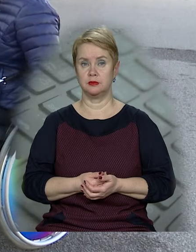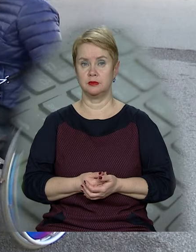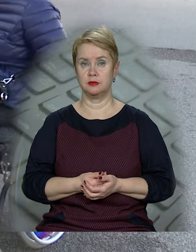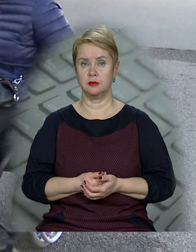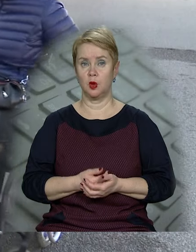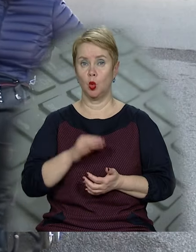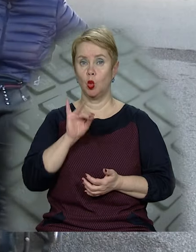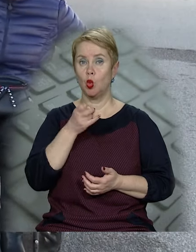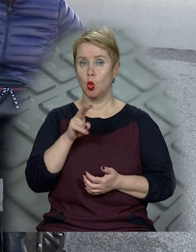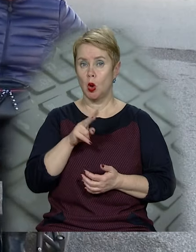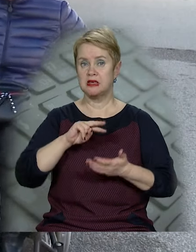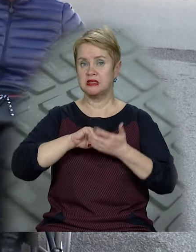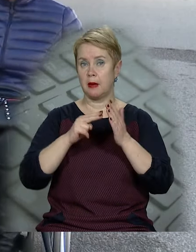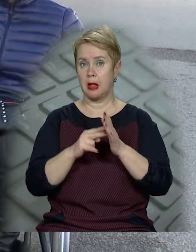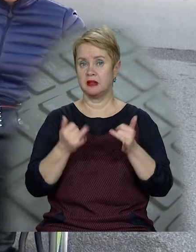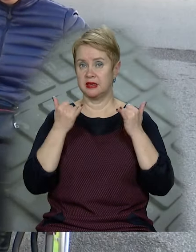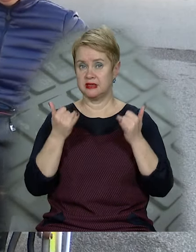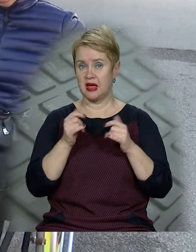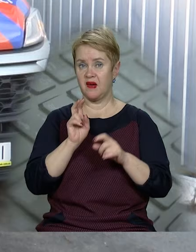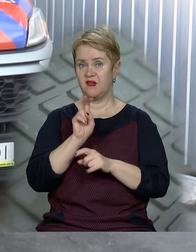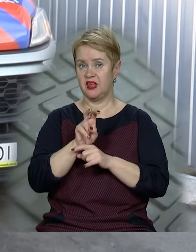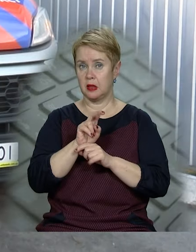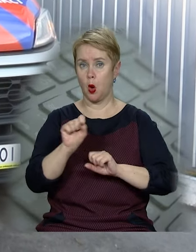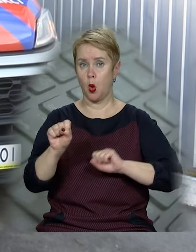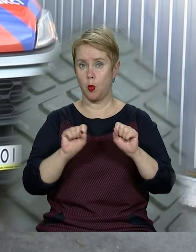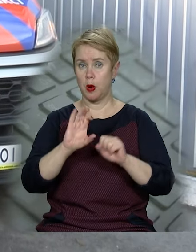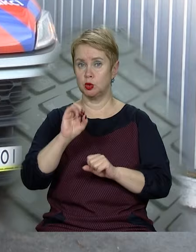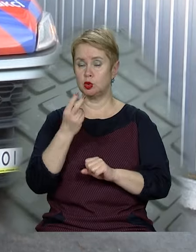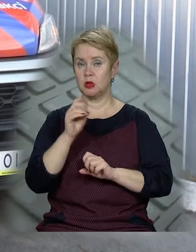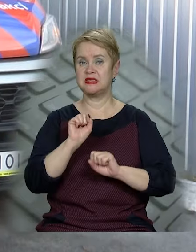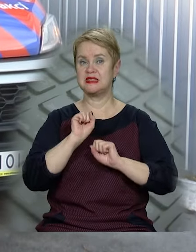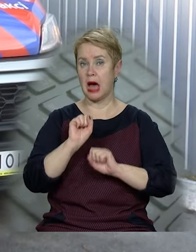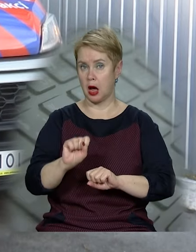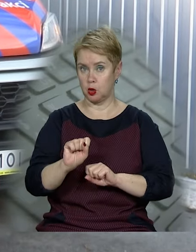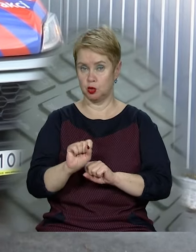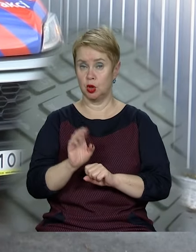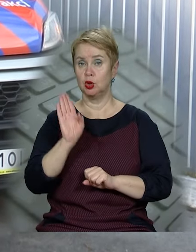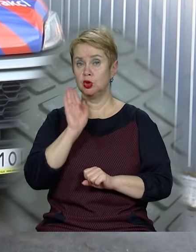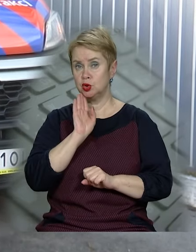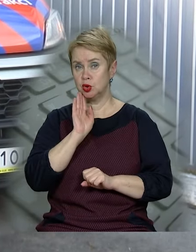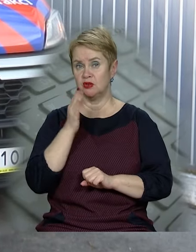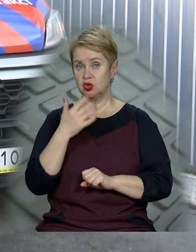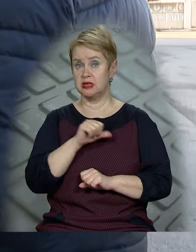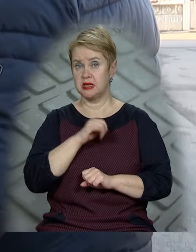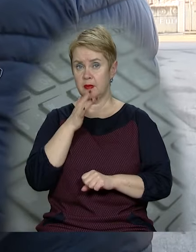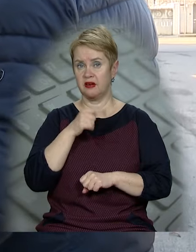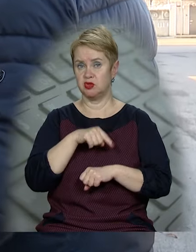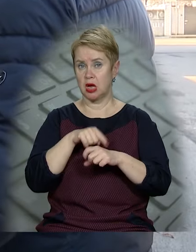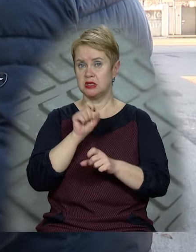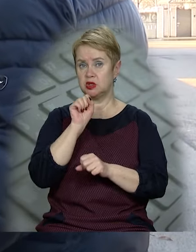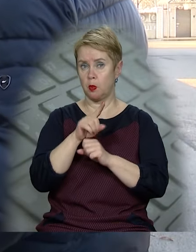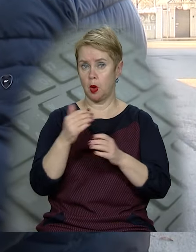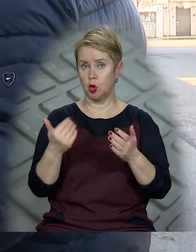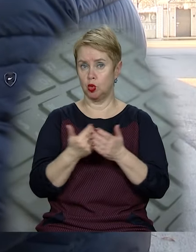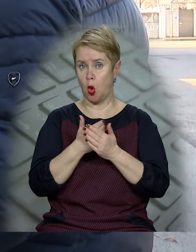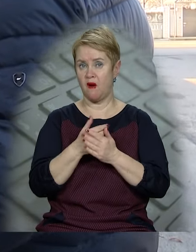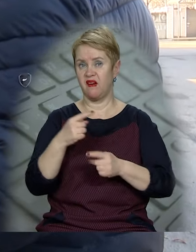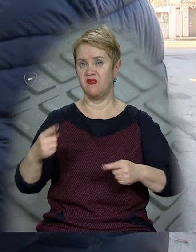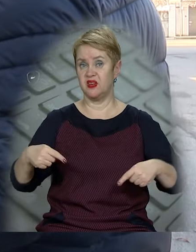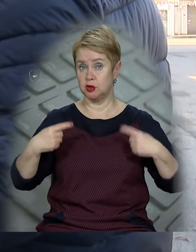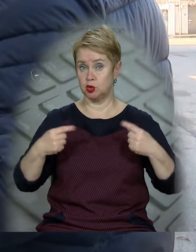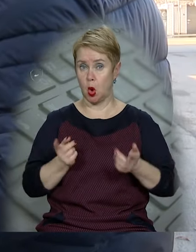Так, взяли. У Юлії за планом сьогодні відвідати управління соціального захисту. Жінці вже саме час замовити новий візок.